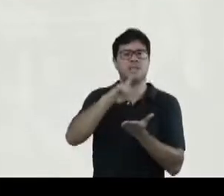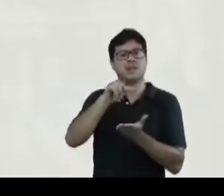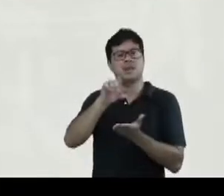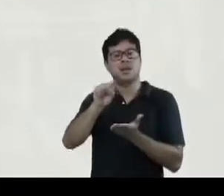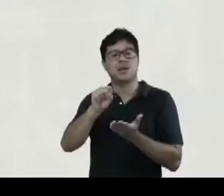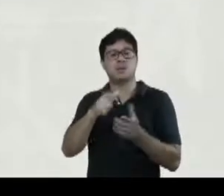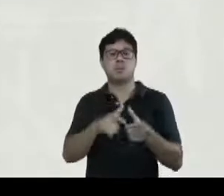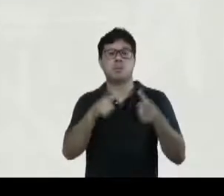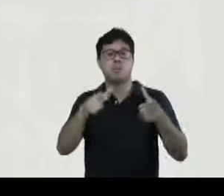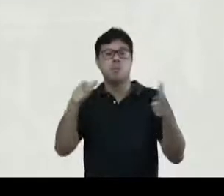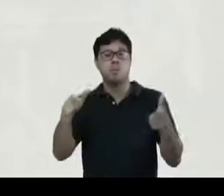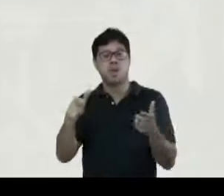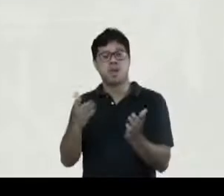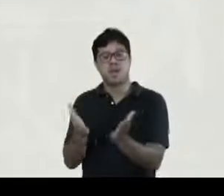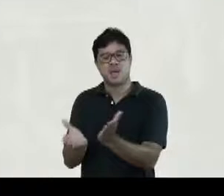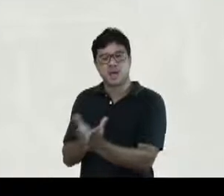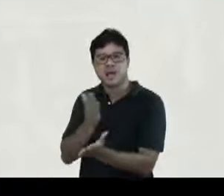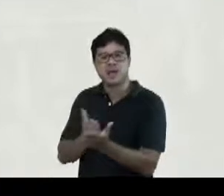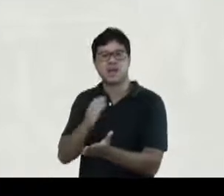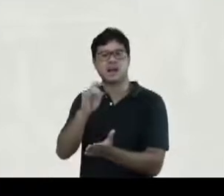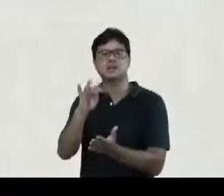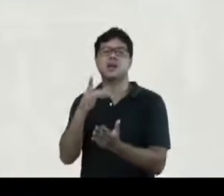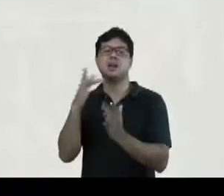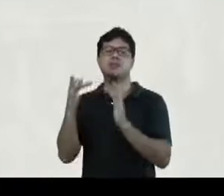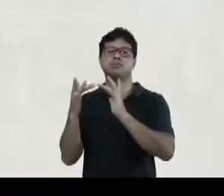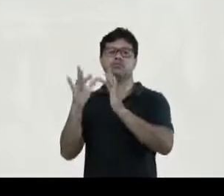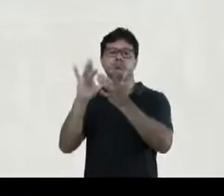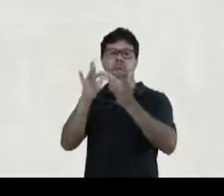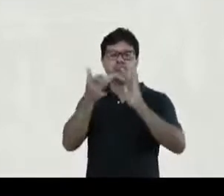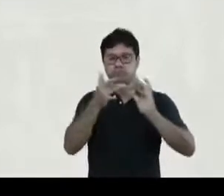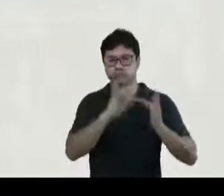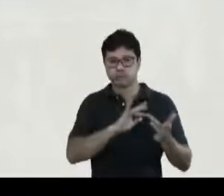Verbundkataloge, WorldCat, Handschriftenportale,